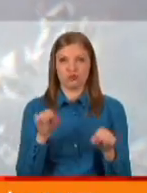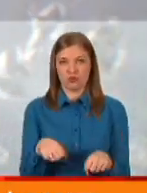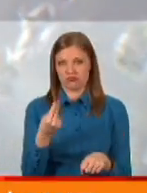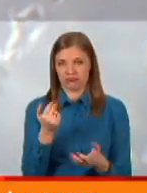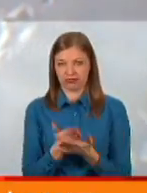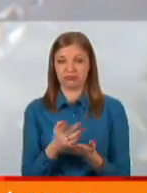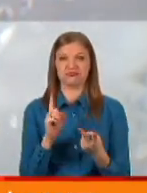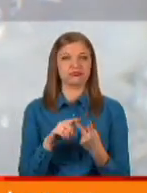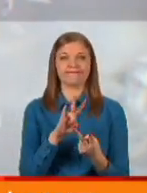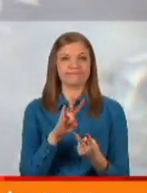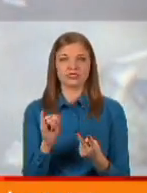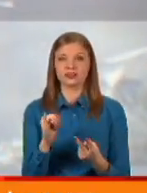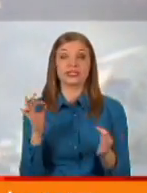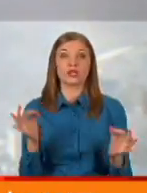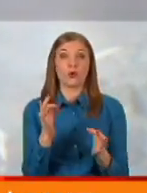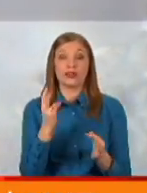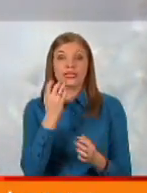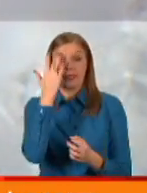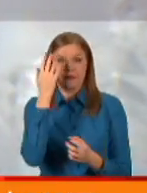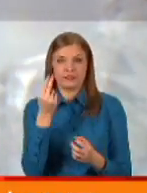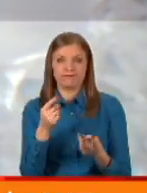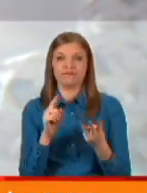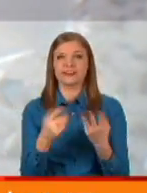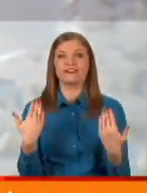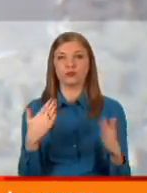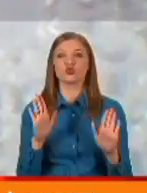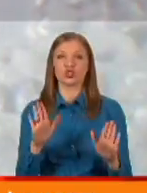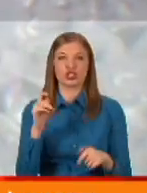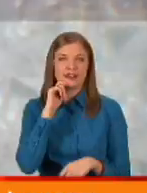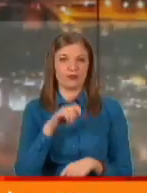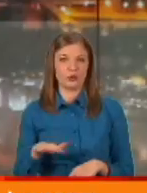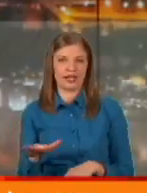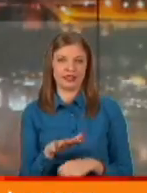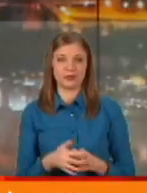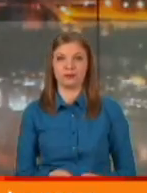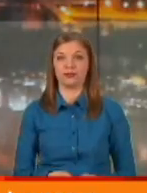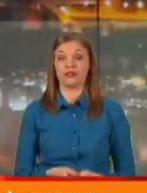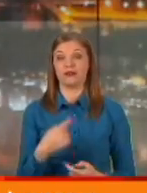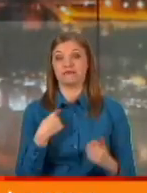це дозволити, ні. Навіть ніколи не мріяв, ні, відпочиваю лише в Україні.